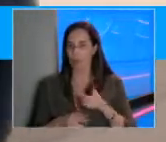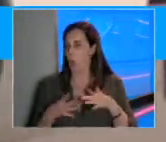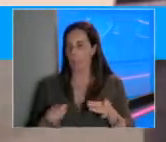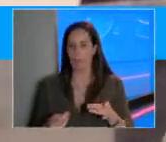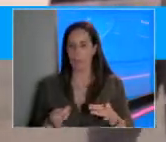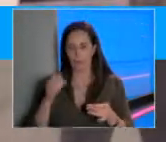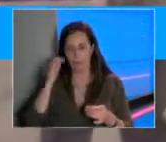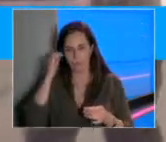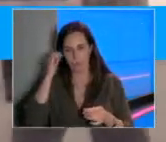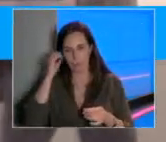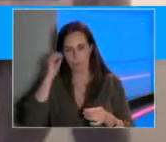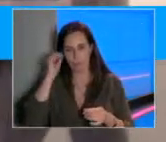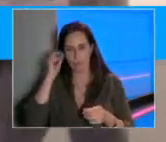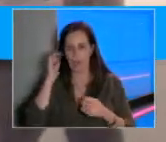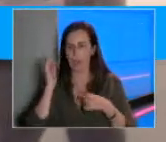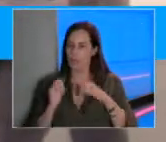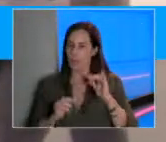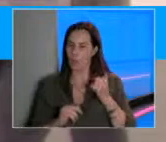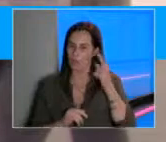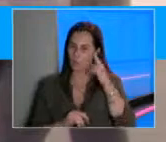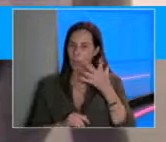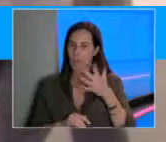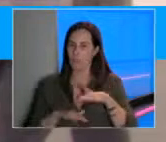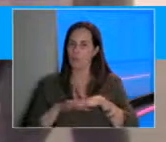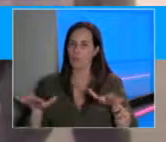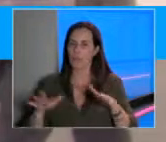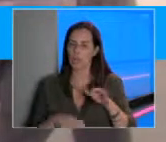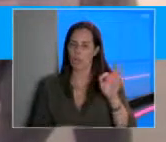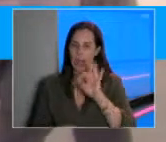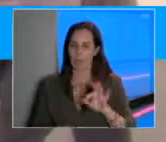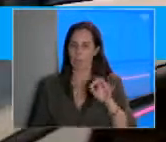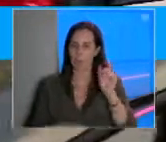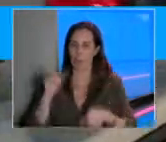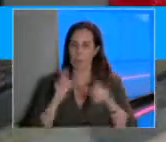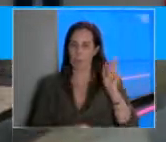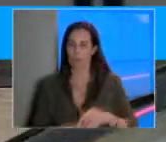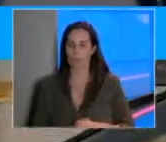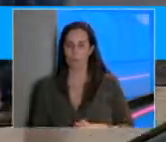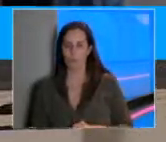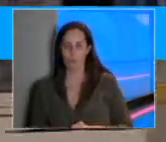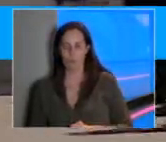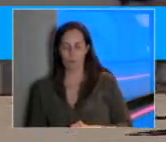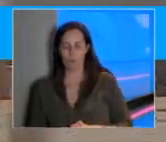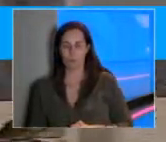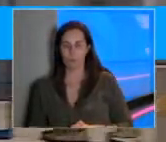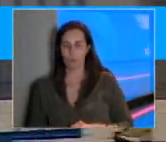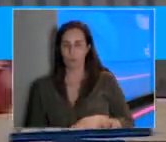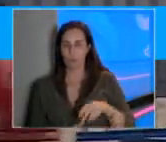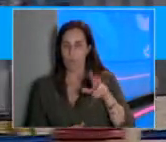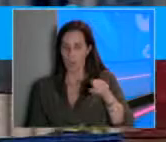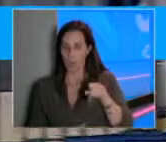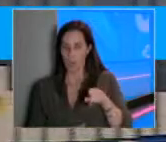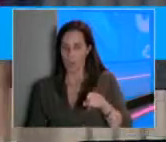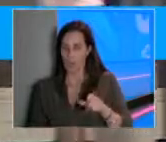מדבק, אבל אנחנו כן יודעים מה הייתה התפוצה של הנגיף באוכלוסייה. ואם אנחנו למדים מכך שיש מה